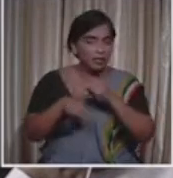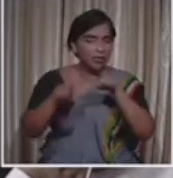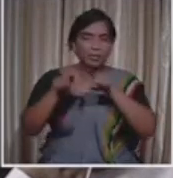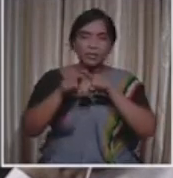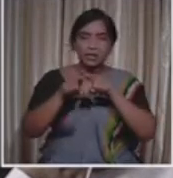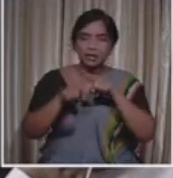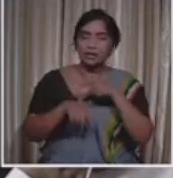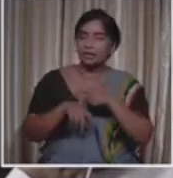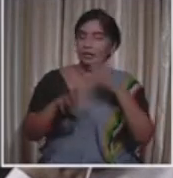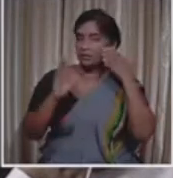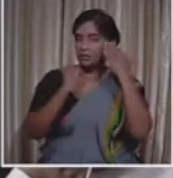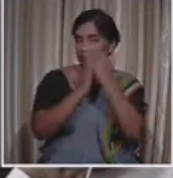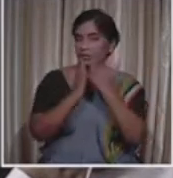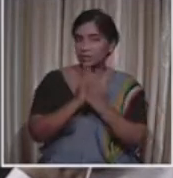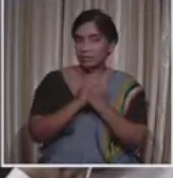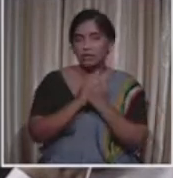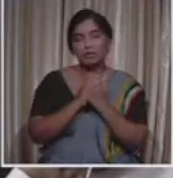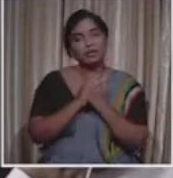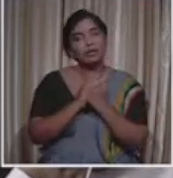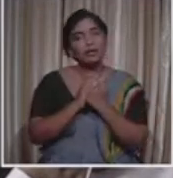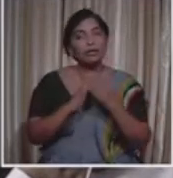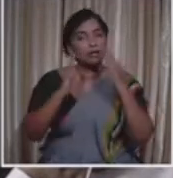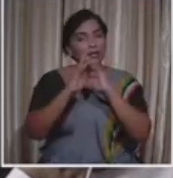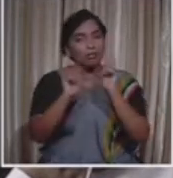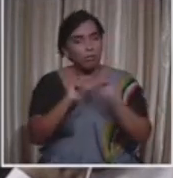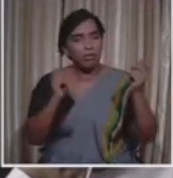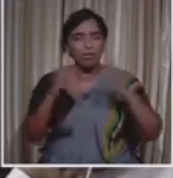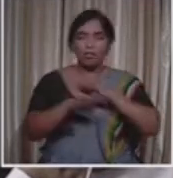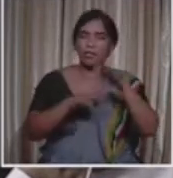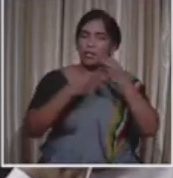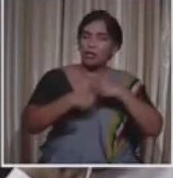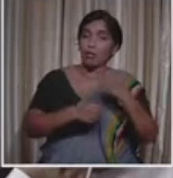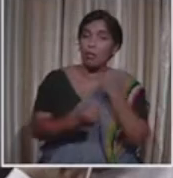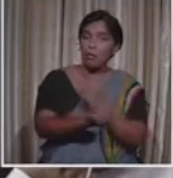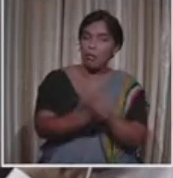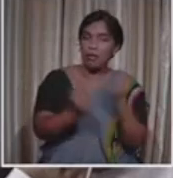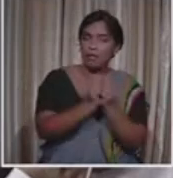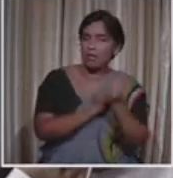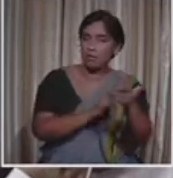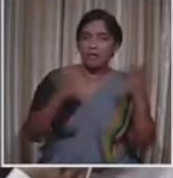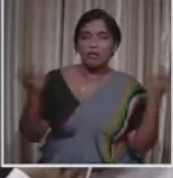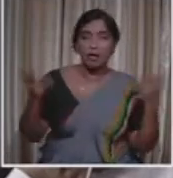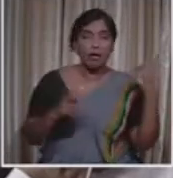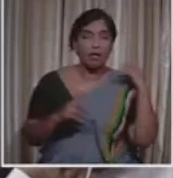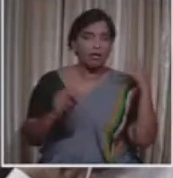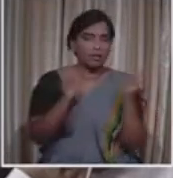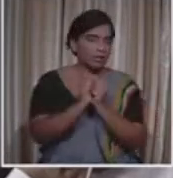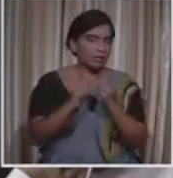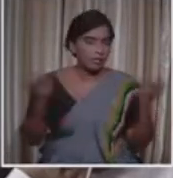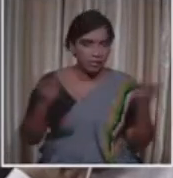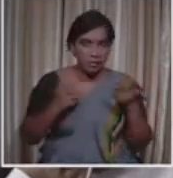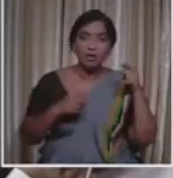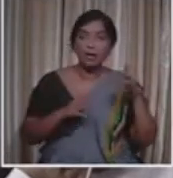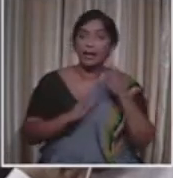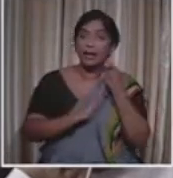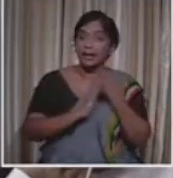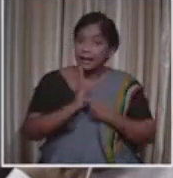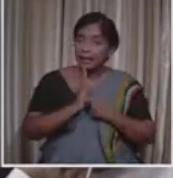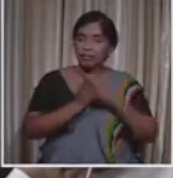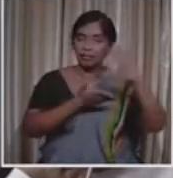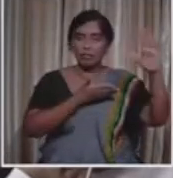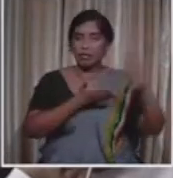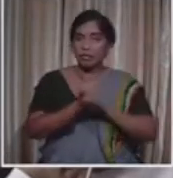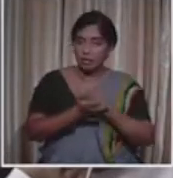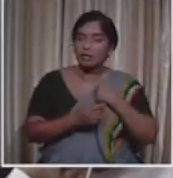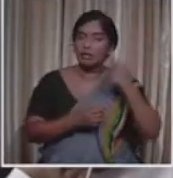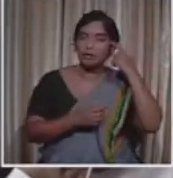වලදී අපි බොහොම පැහැදිලිව අපේ දේපොළ නැති වුණා නිවාස නැති වුණා පොලිසිය ක්‍රියාත්මක ගුණේ නැහැ හමුදාව ක්‍රියාත්මක ගුණේ නැහැ නීතියෙන් අපිට සහනයක් ලැබෙයි